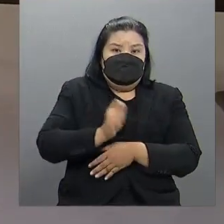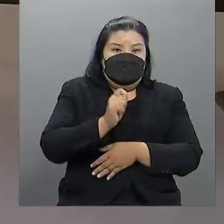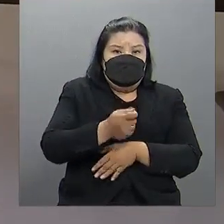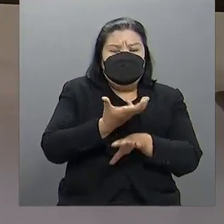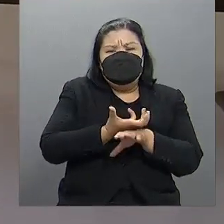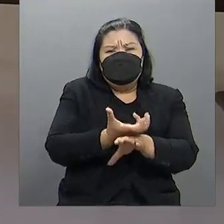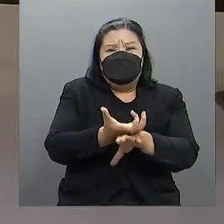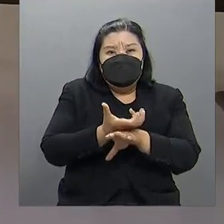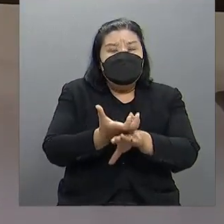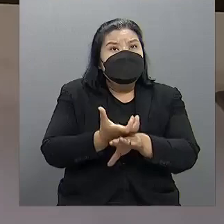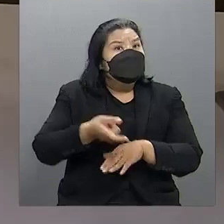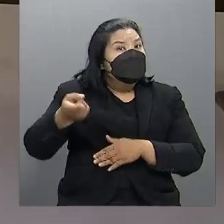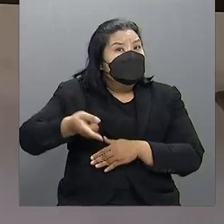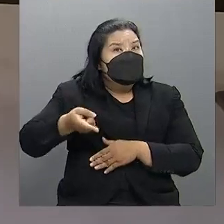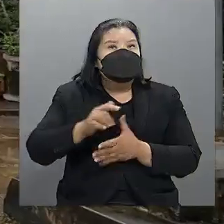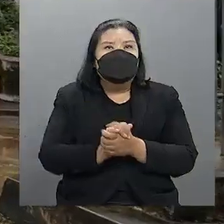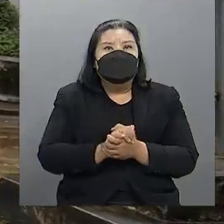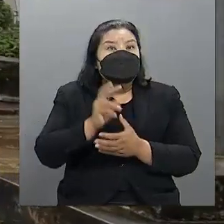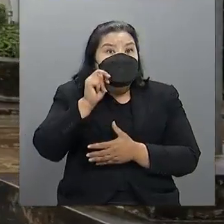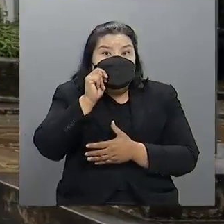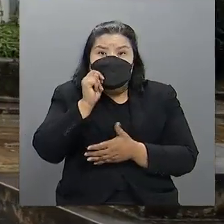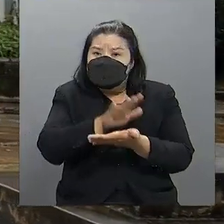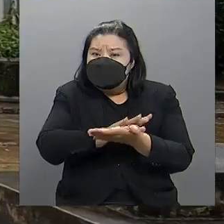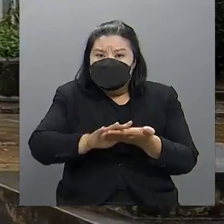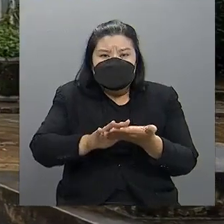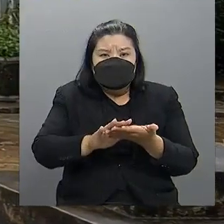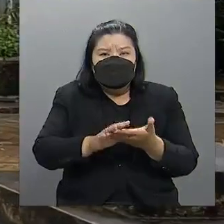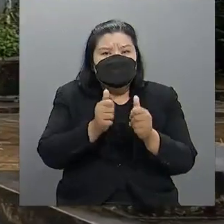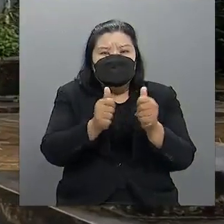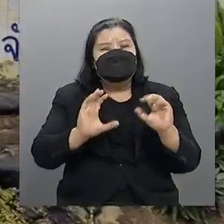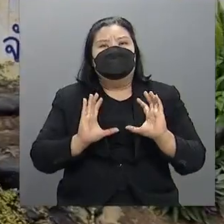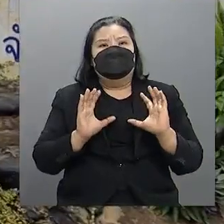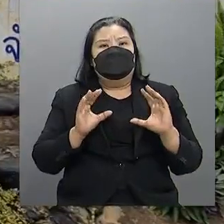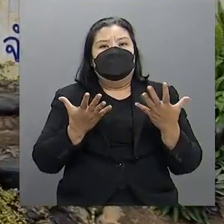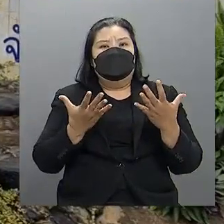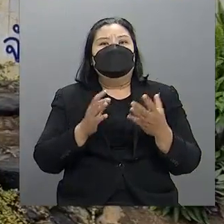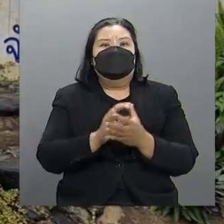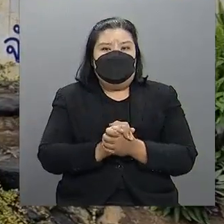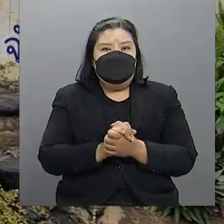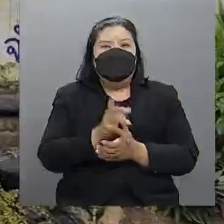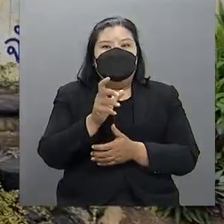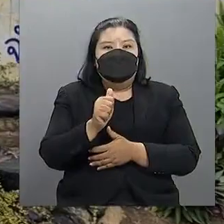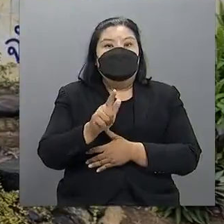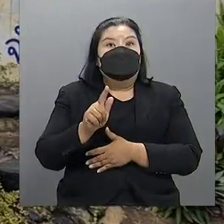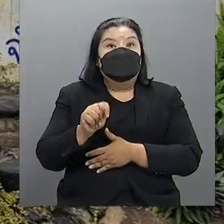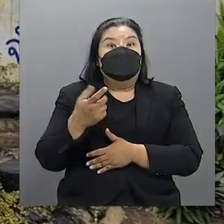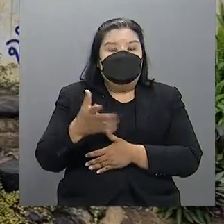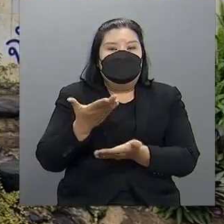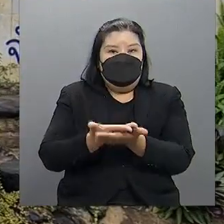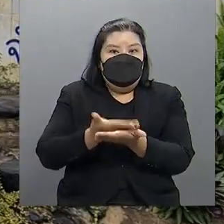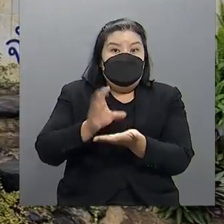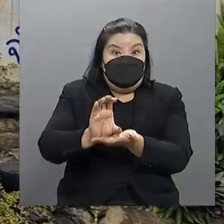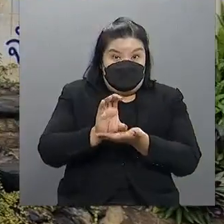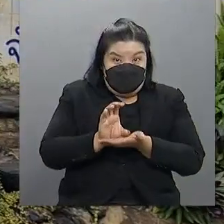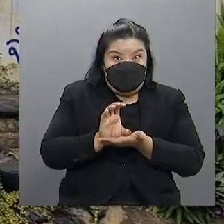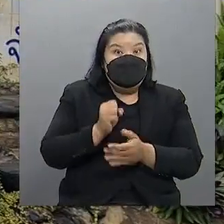น้ำก็หาแหล่งน้ำที่สะอาดกว่าบะหมี่เน า ะ อบต.บ่อแก้วได้รับงบประมาณในการบริหารจัดการปีละ40ล้านบ